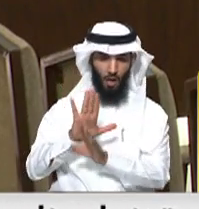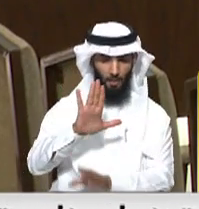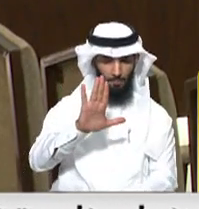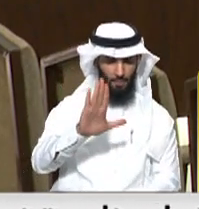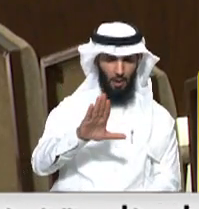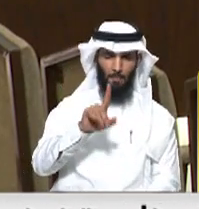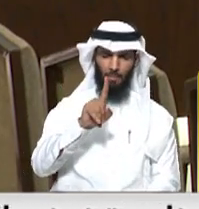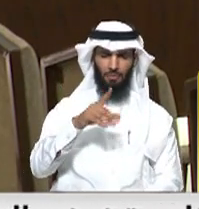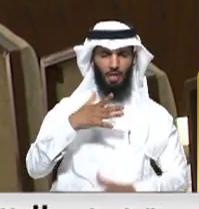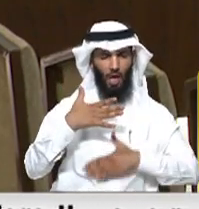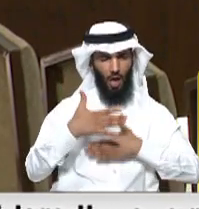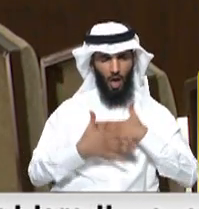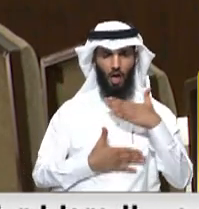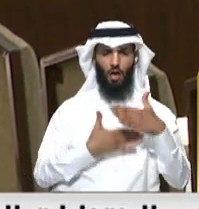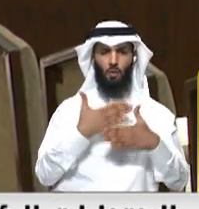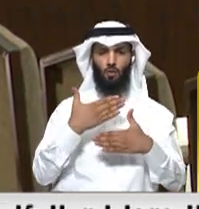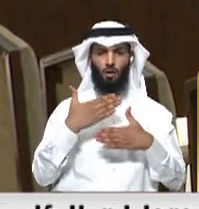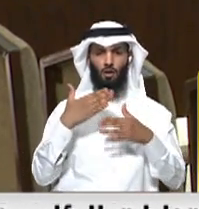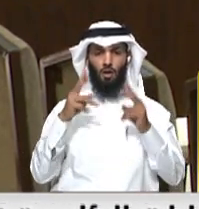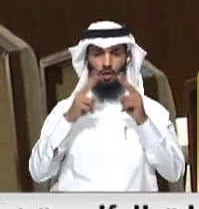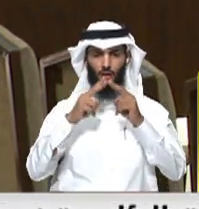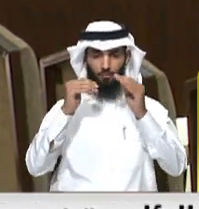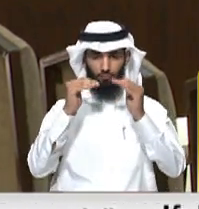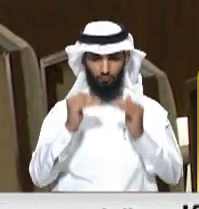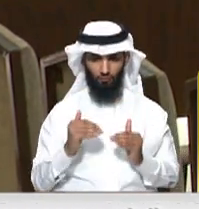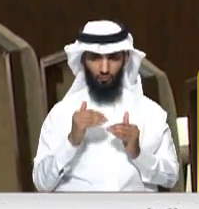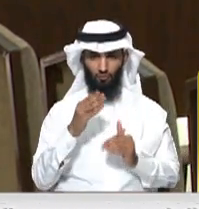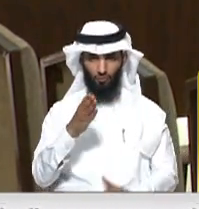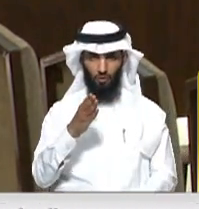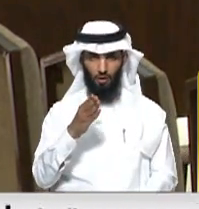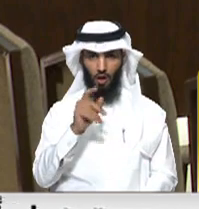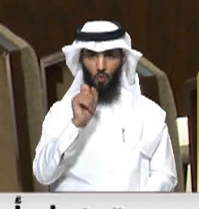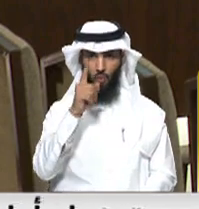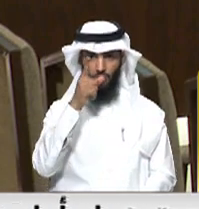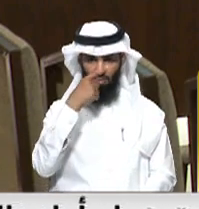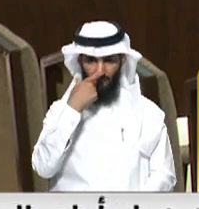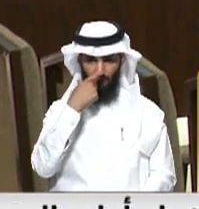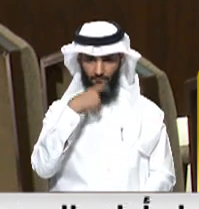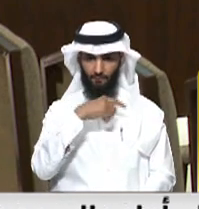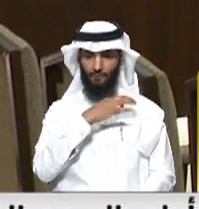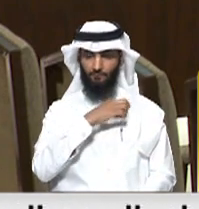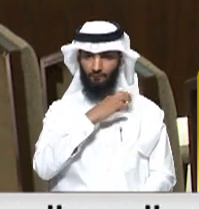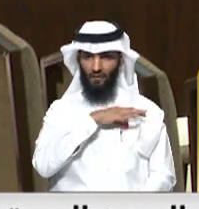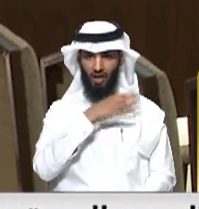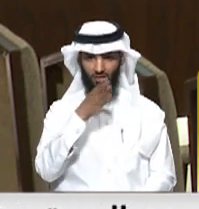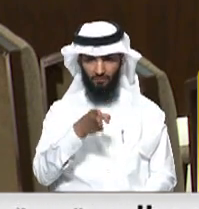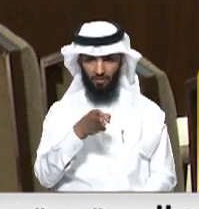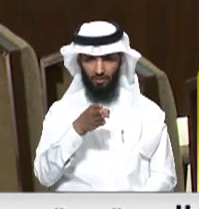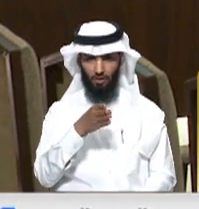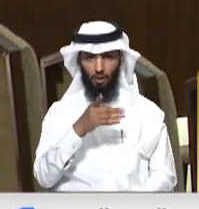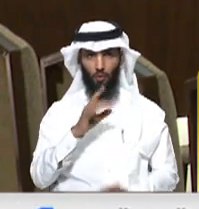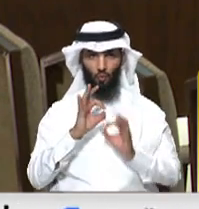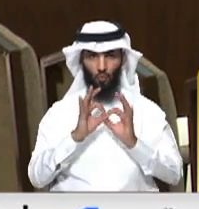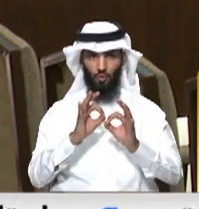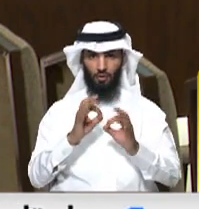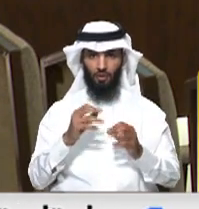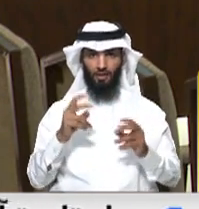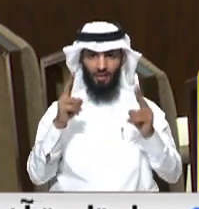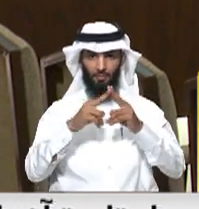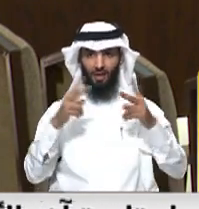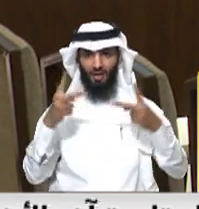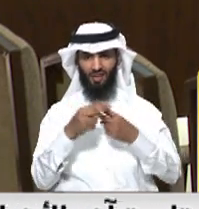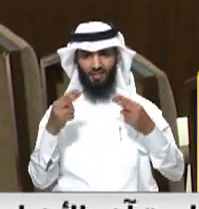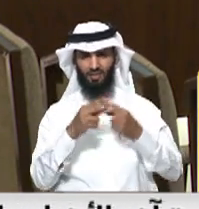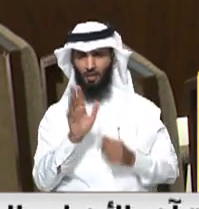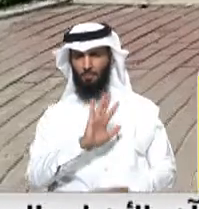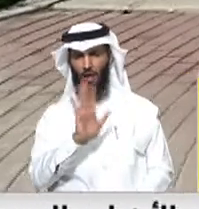يكون يعني اذا هو رشدها وراح ينفع نفسه وغيره، يستمر الكهرباء عندنا على طول بلا انقطاع، وهذا كل اللي